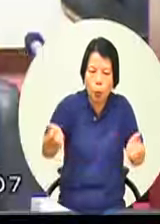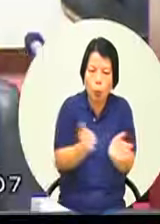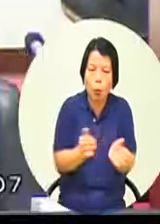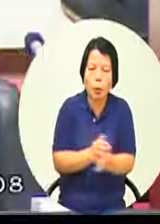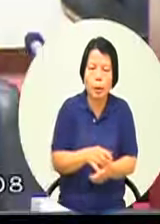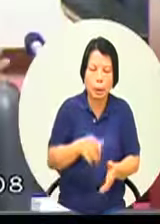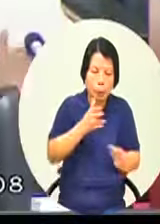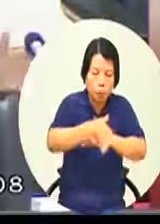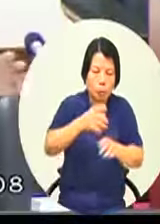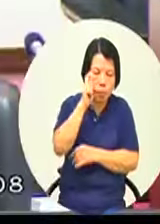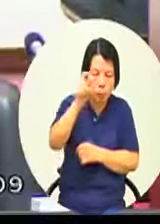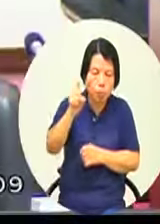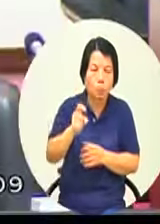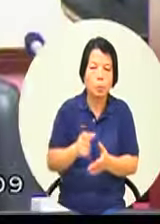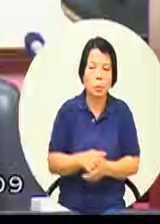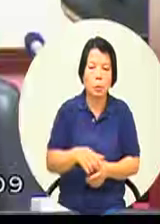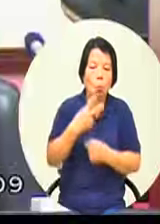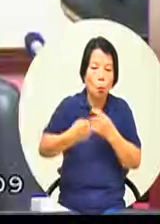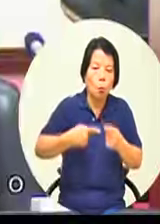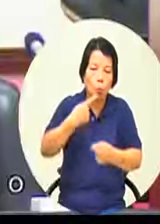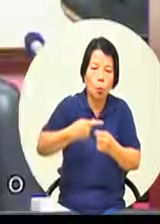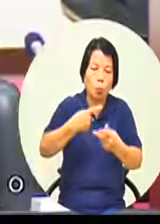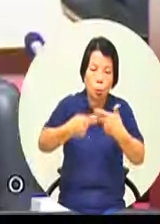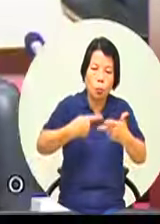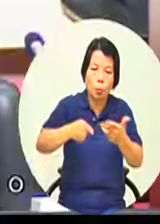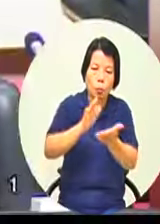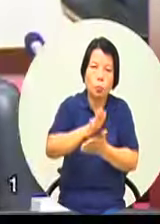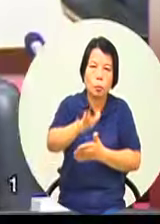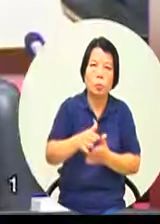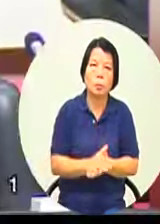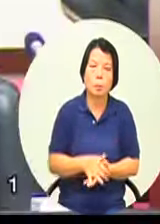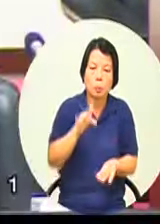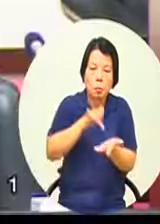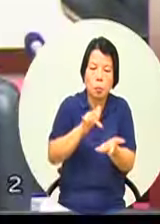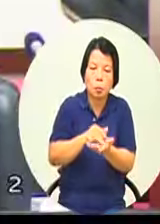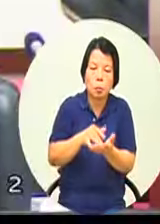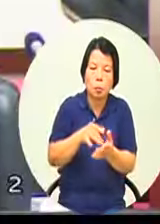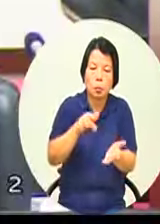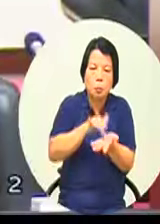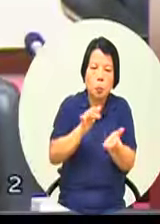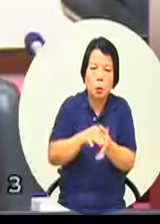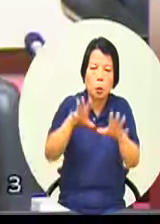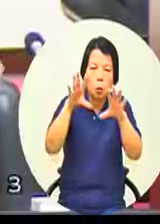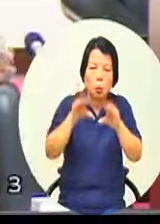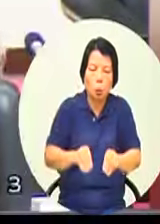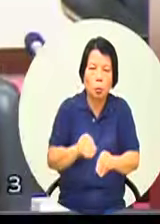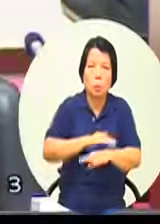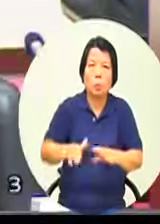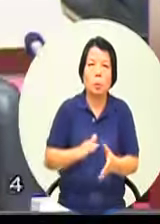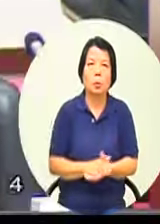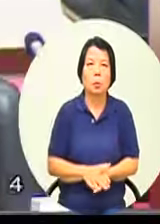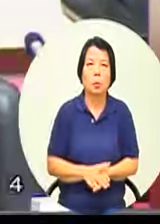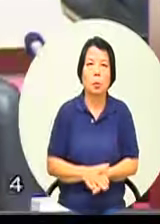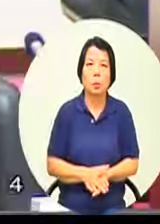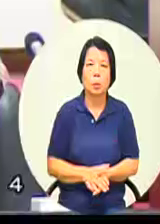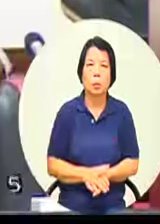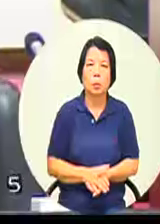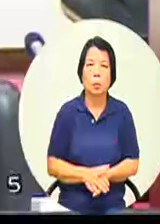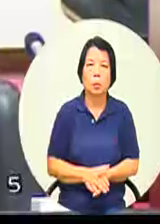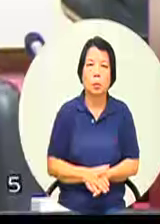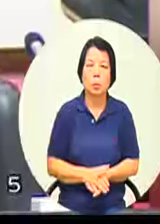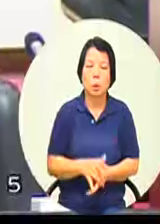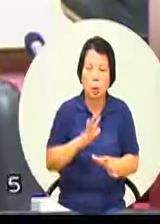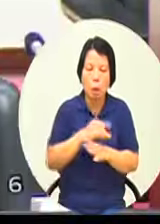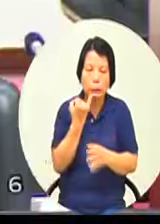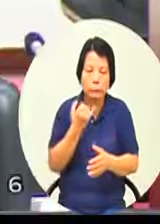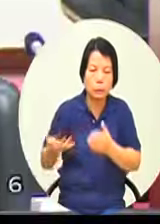过10天，还是爱一礼拜了，这个农药它才能够慢慢的稀释，才能够采